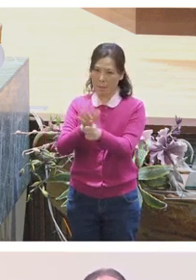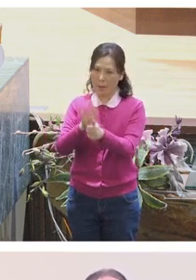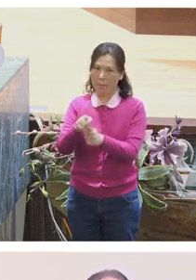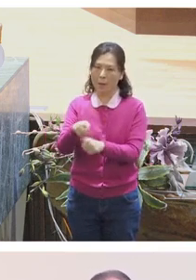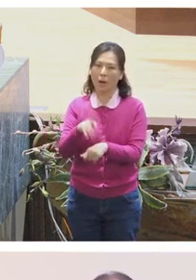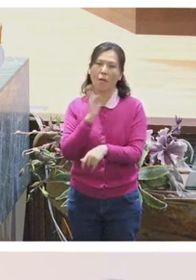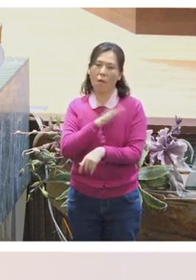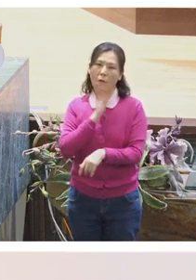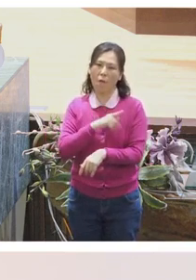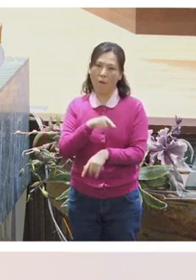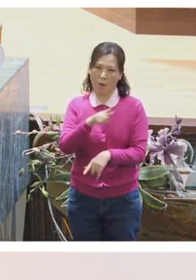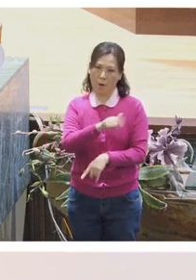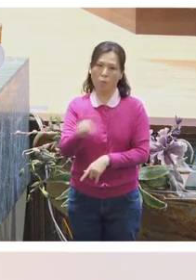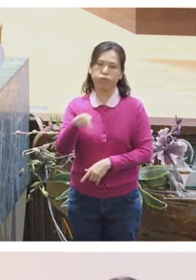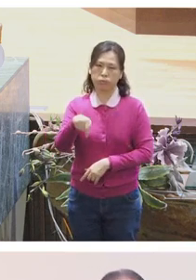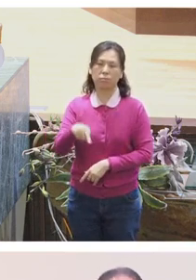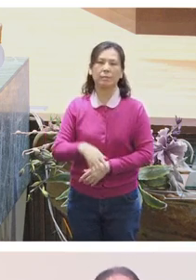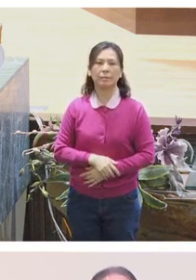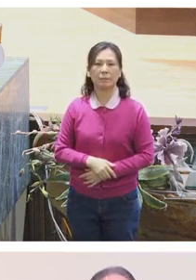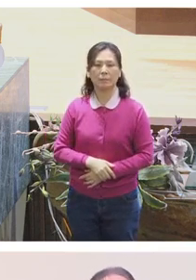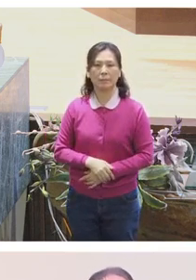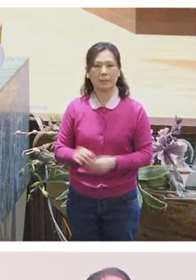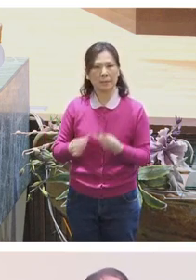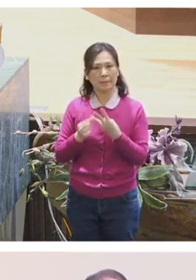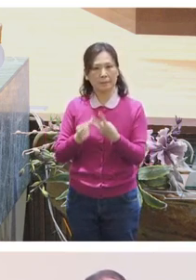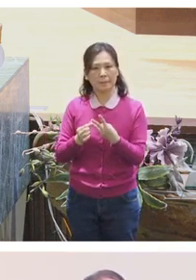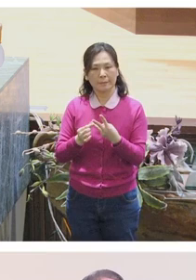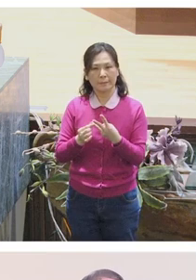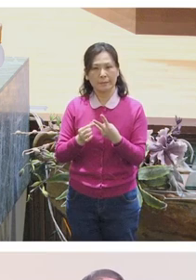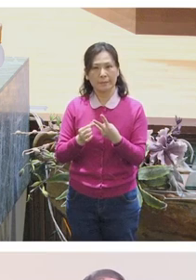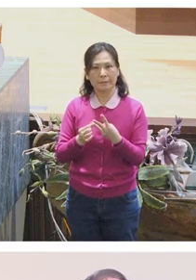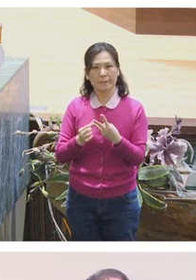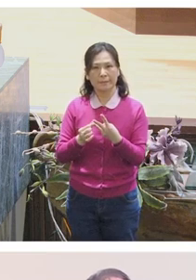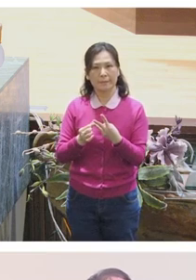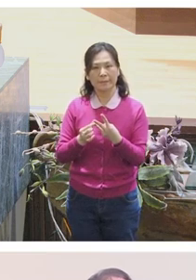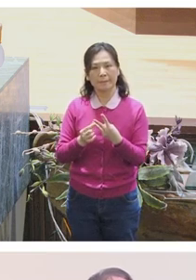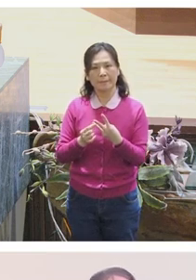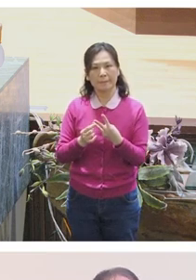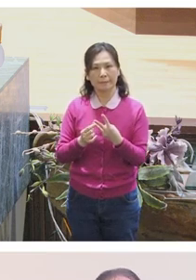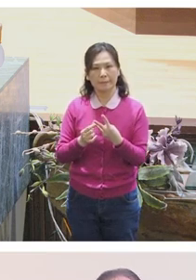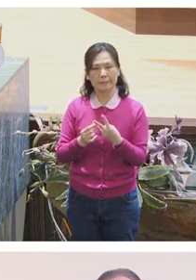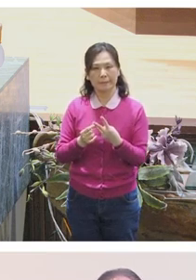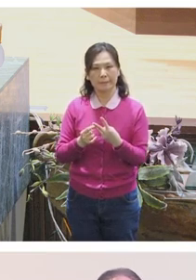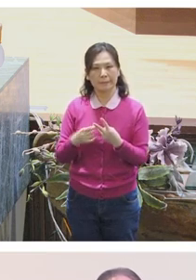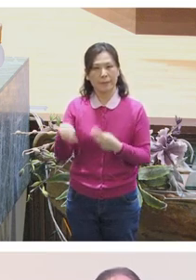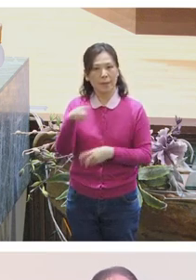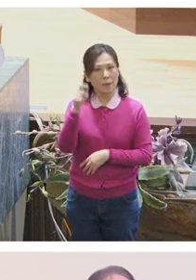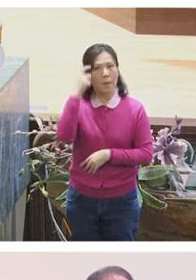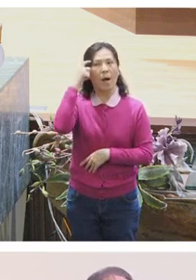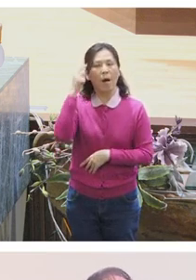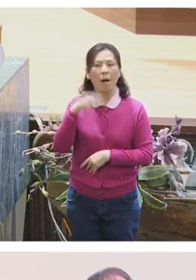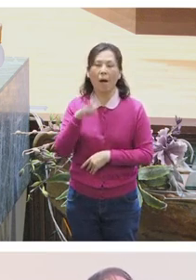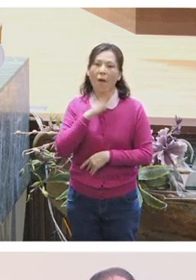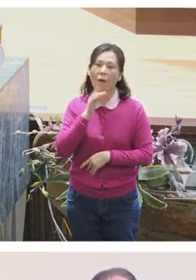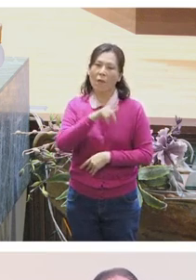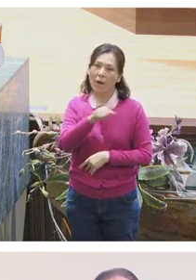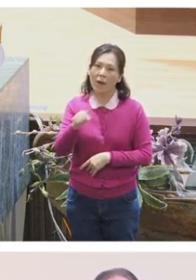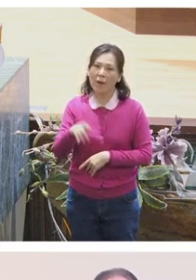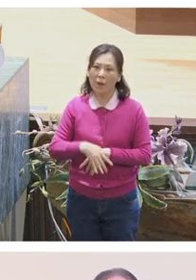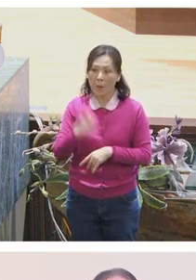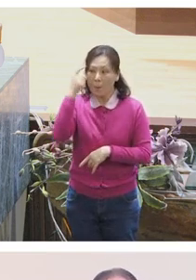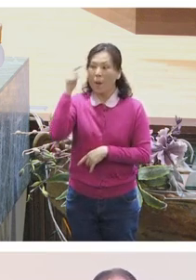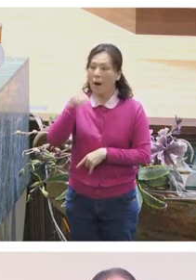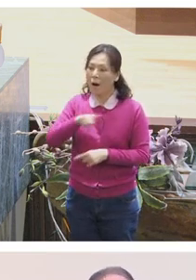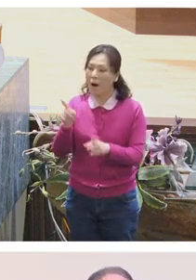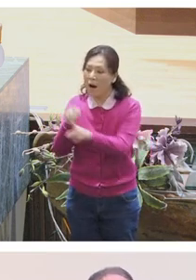弃物。那第三点就是说，大家可能想到事业废弃物就想到炉渣，其